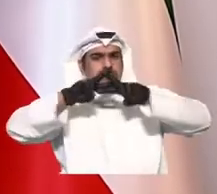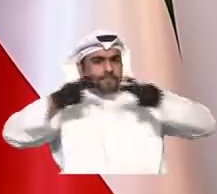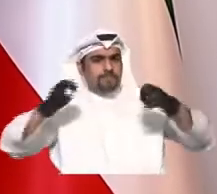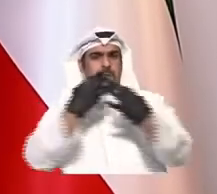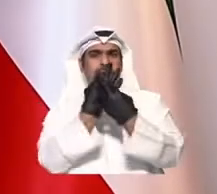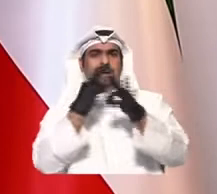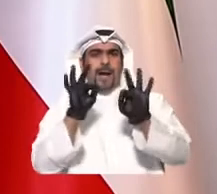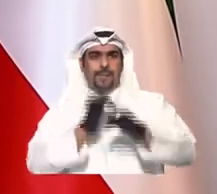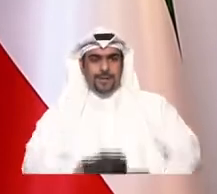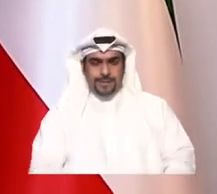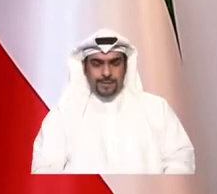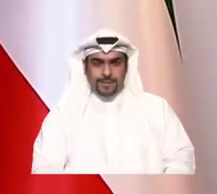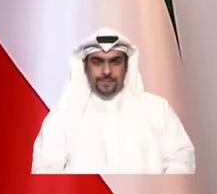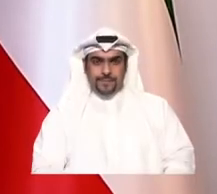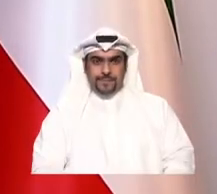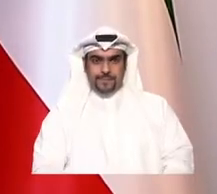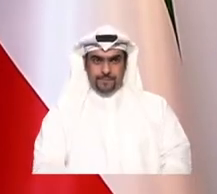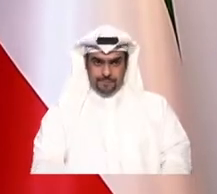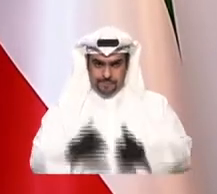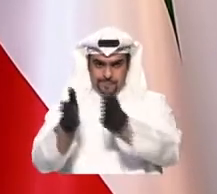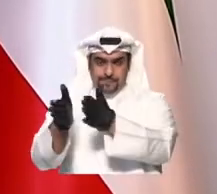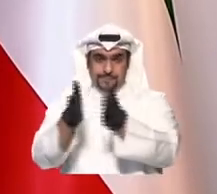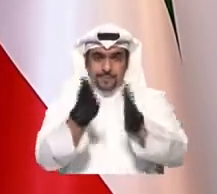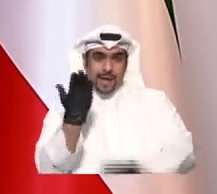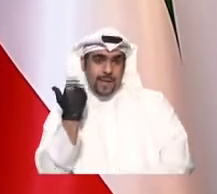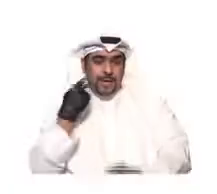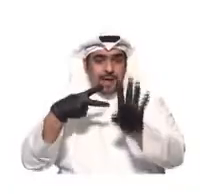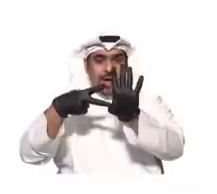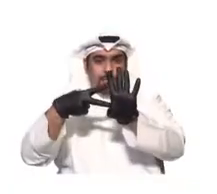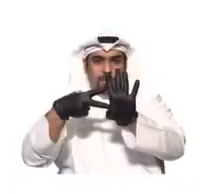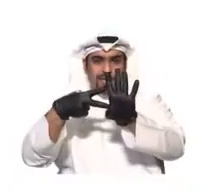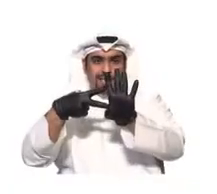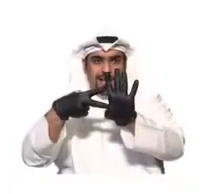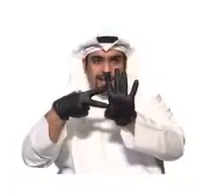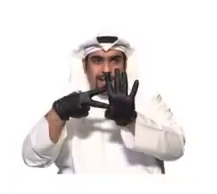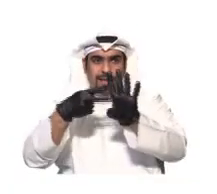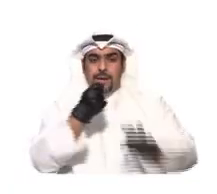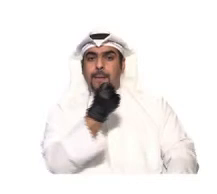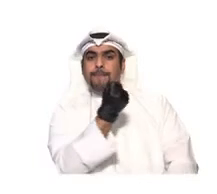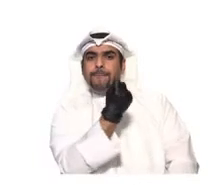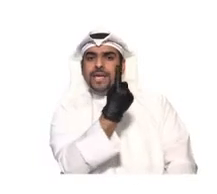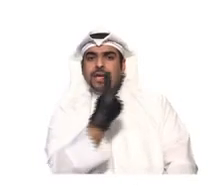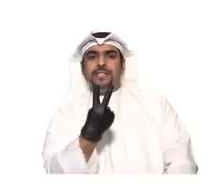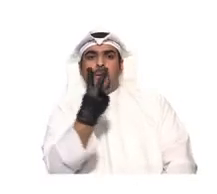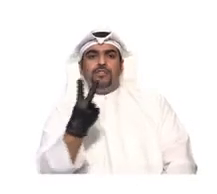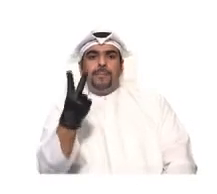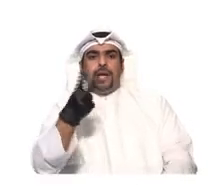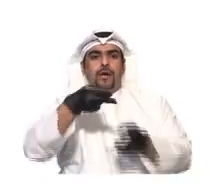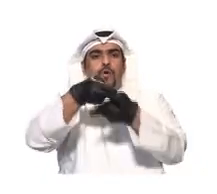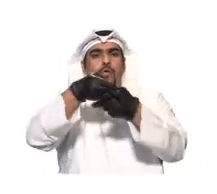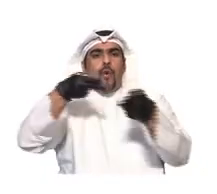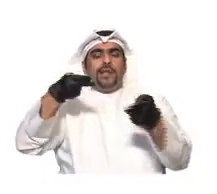ضمن الإصابات التي رصدت خلال 24 ساعة الماضية 177 حالة لمواطنين كويتيين